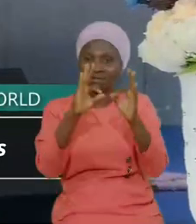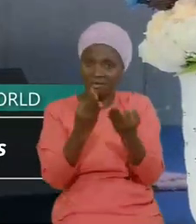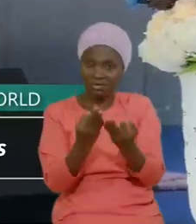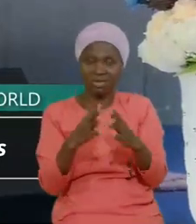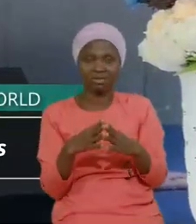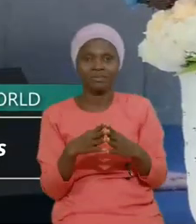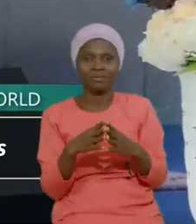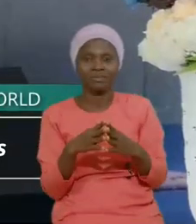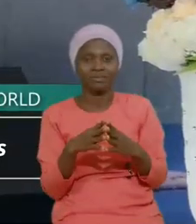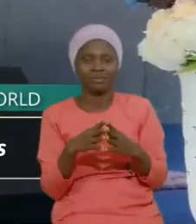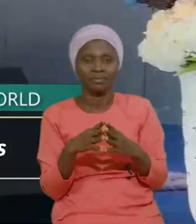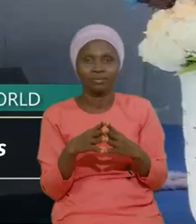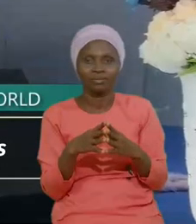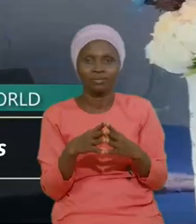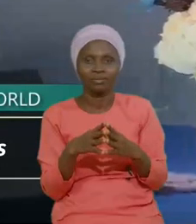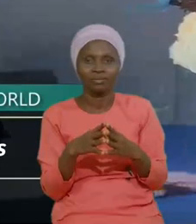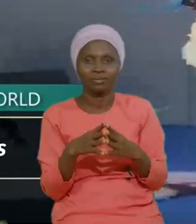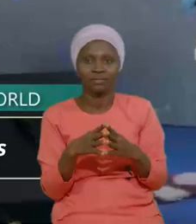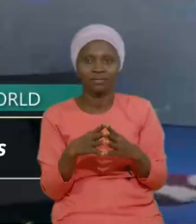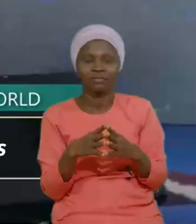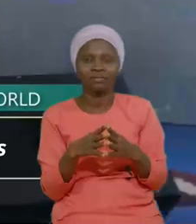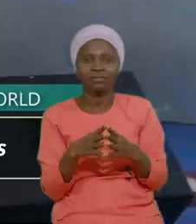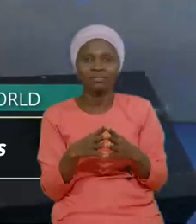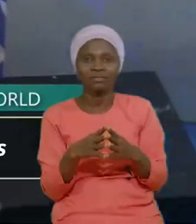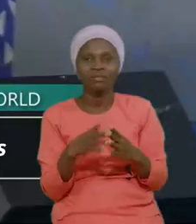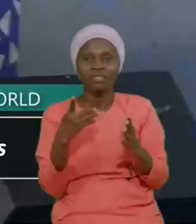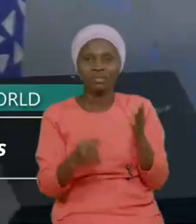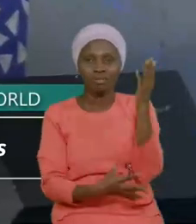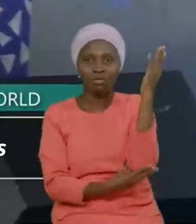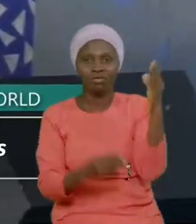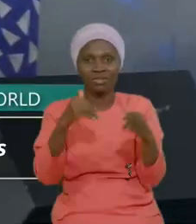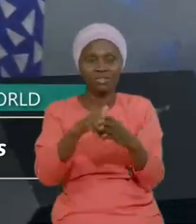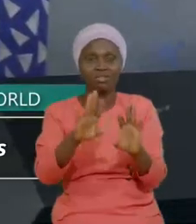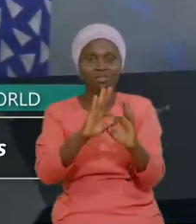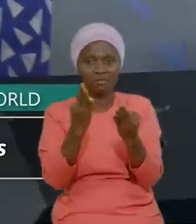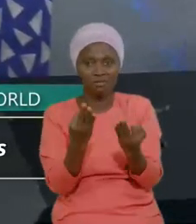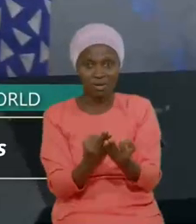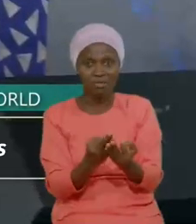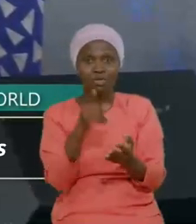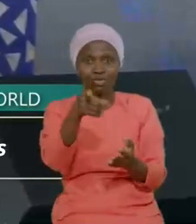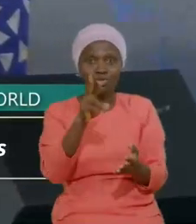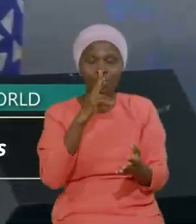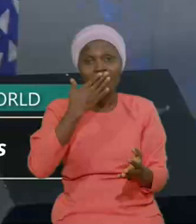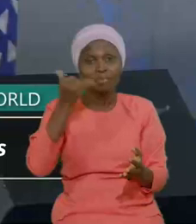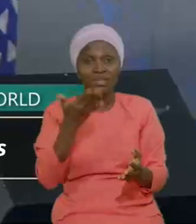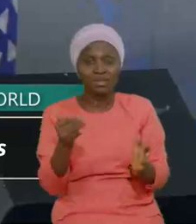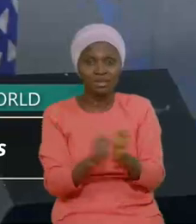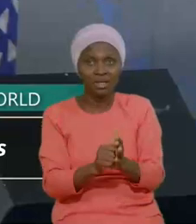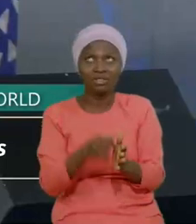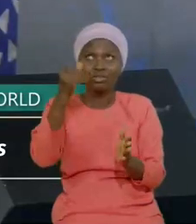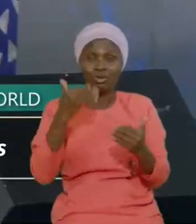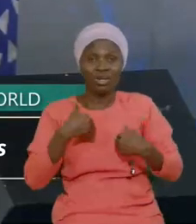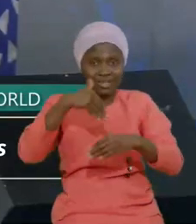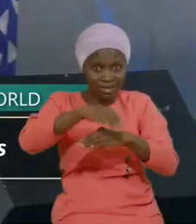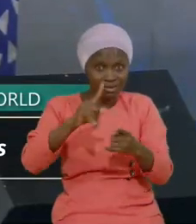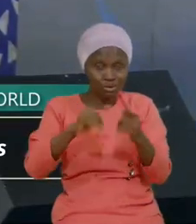Dieu a un plan, a un but en t'envoyant dans cette famille pour que tu naisses dans cette famille. The best thing that the Lord has sent to that